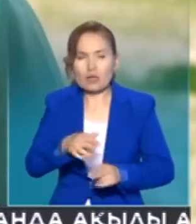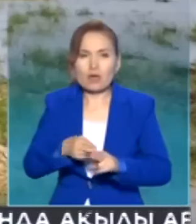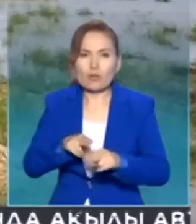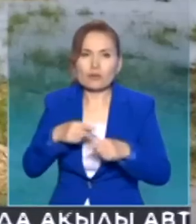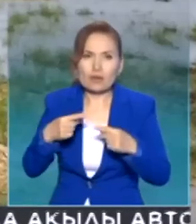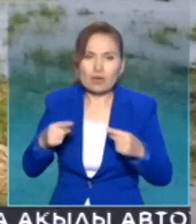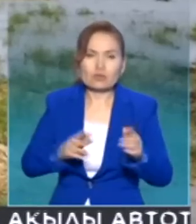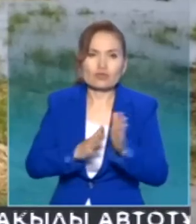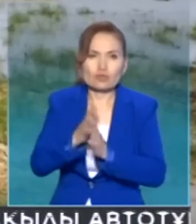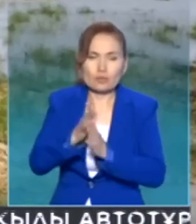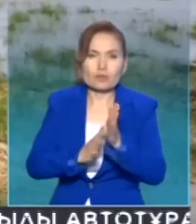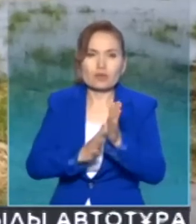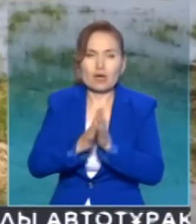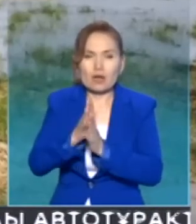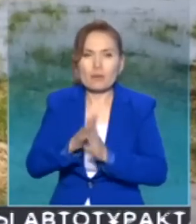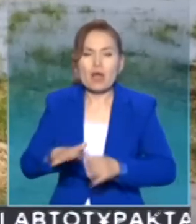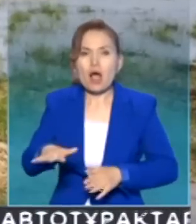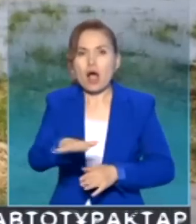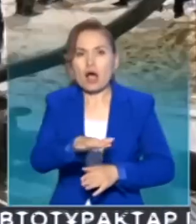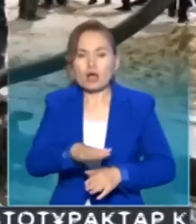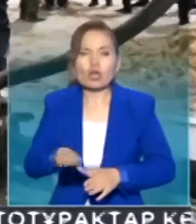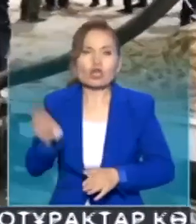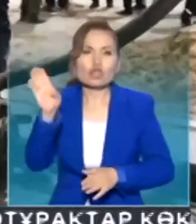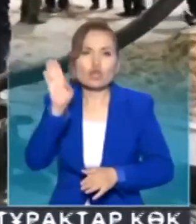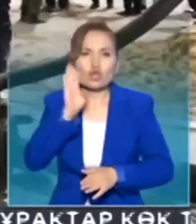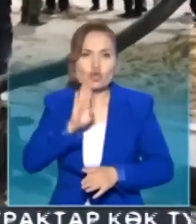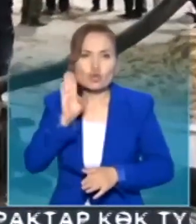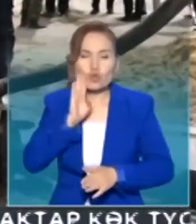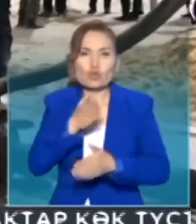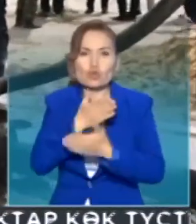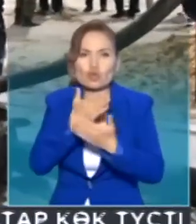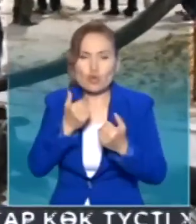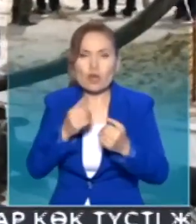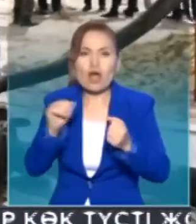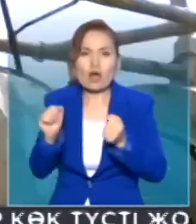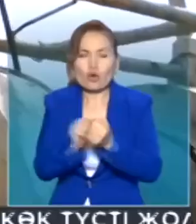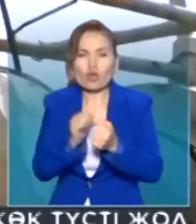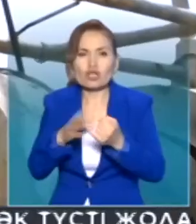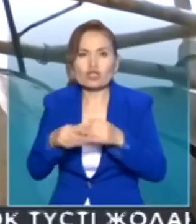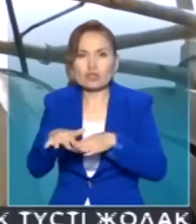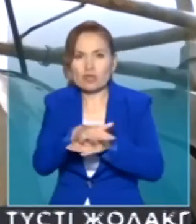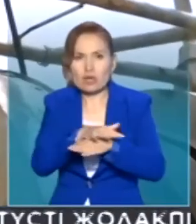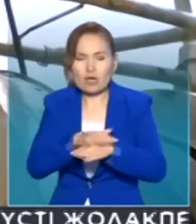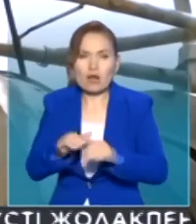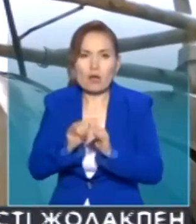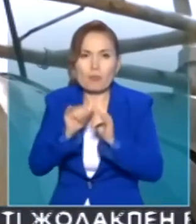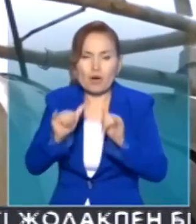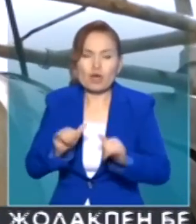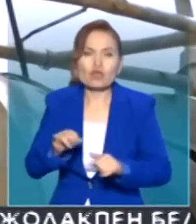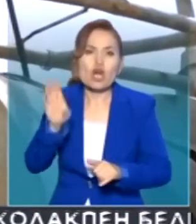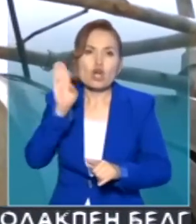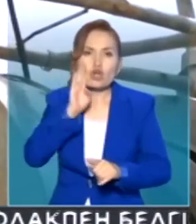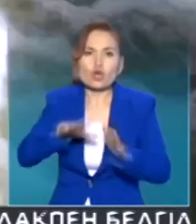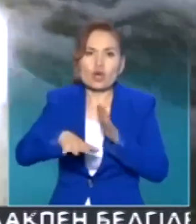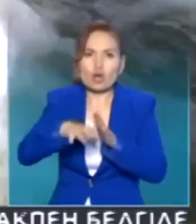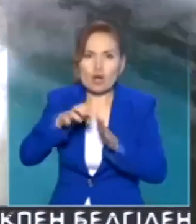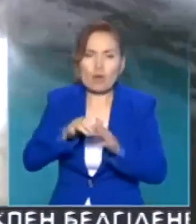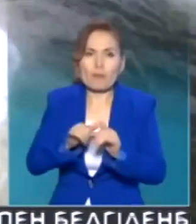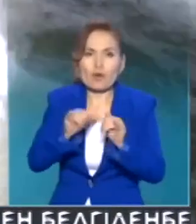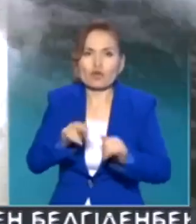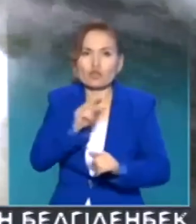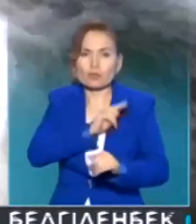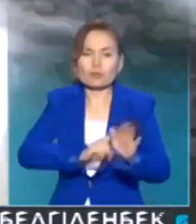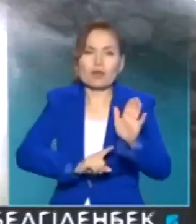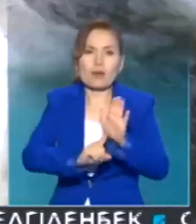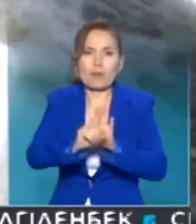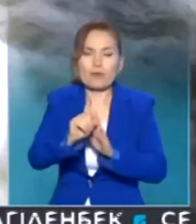бар. Жалпы ауданда суы жоқ ең шөлді аумақтар айқындалған. Былтыр соған сәйкес жерасты суларын шығару жұмыстары қолға